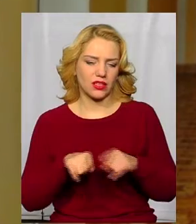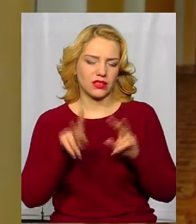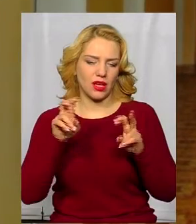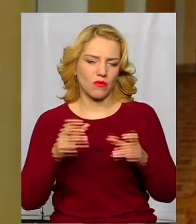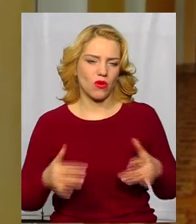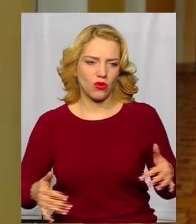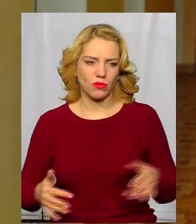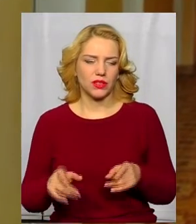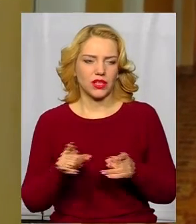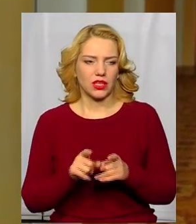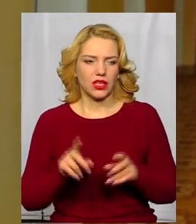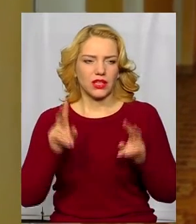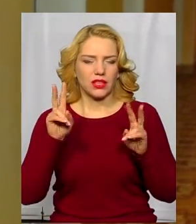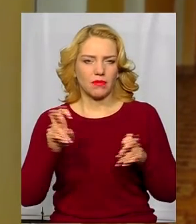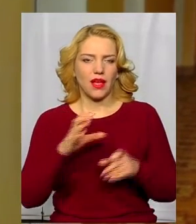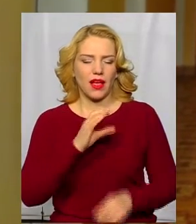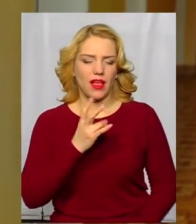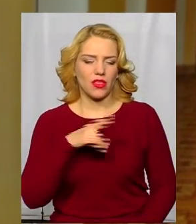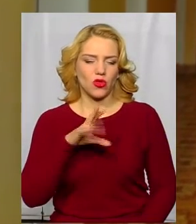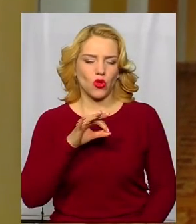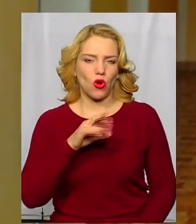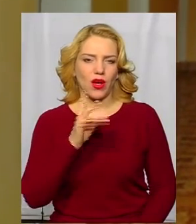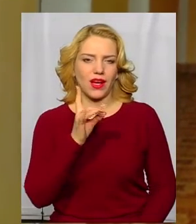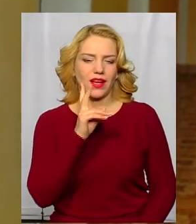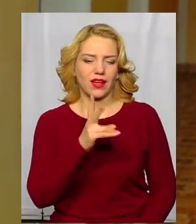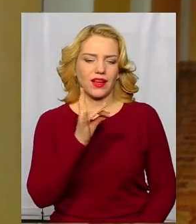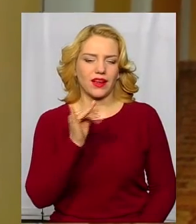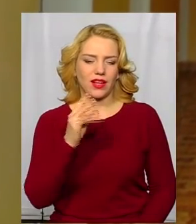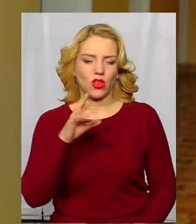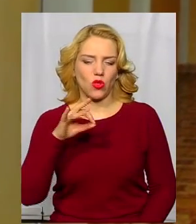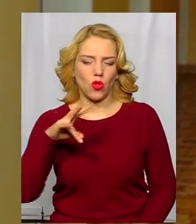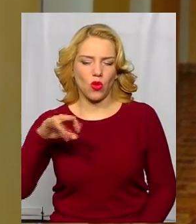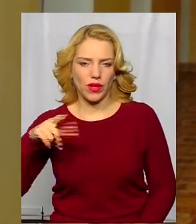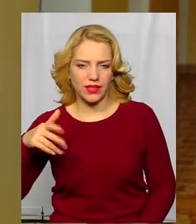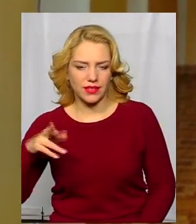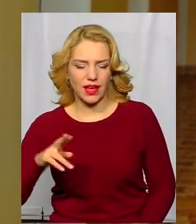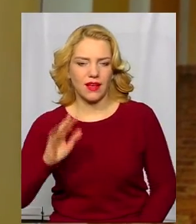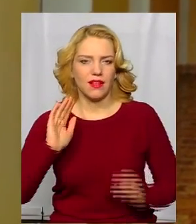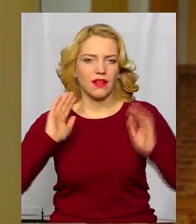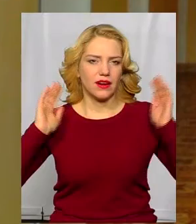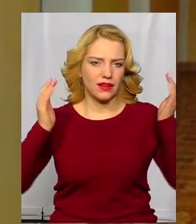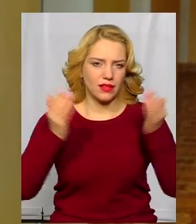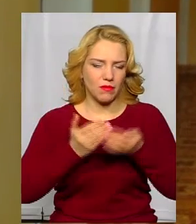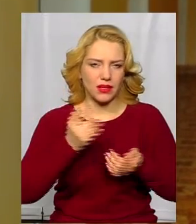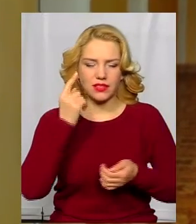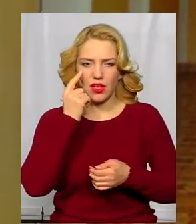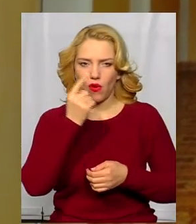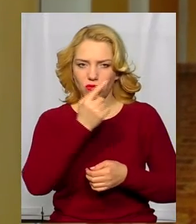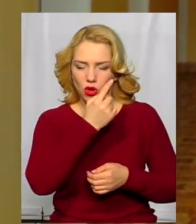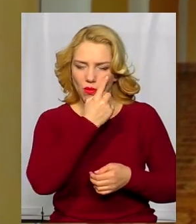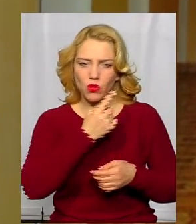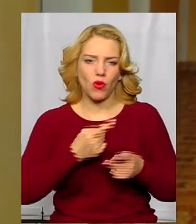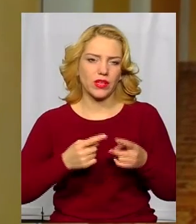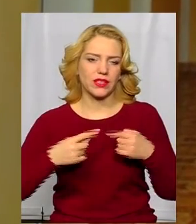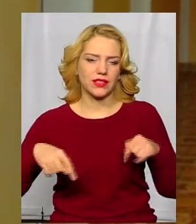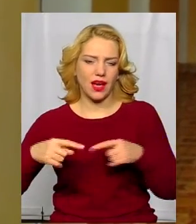як і ендокринологія, і реанімація, і офтальмологія, і так далі. Тобто за 14